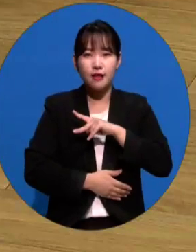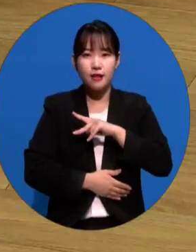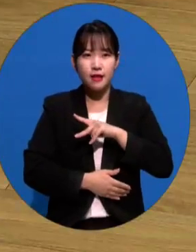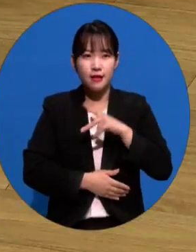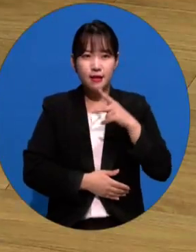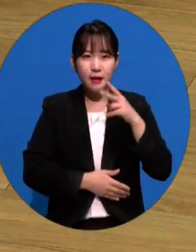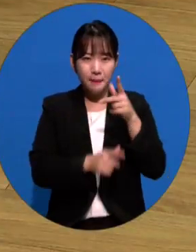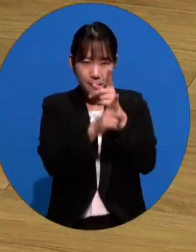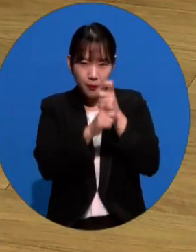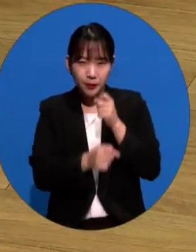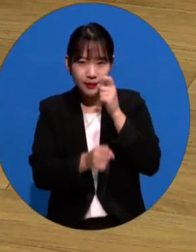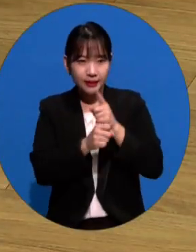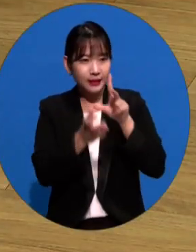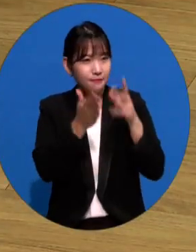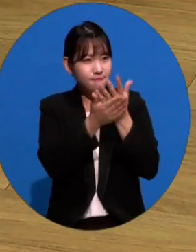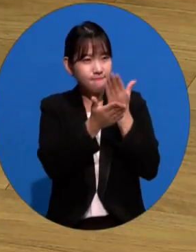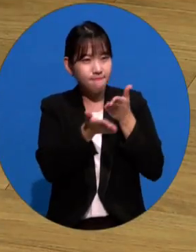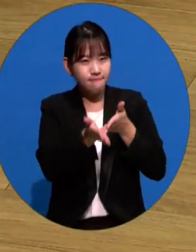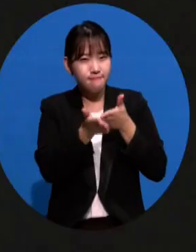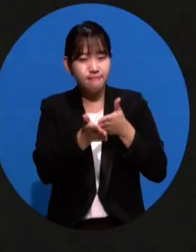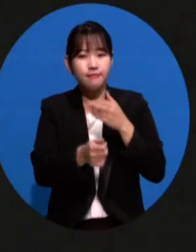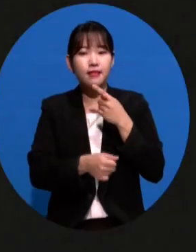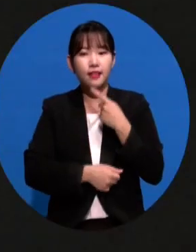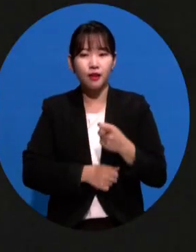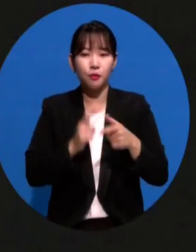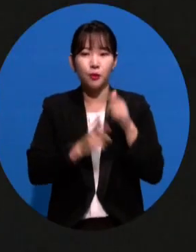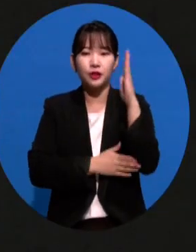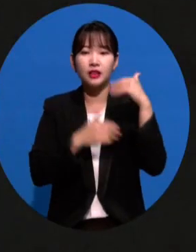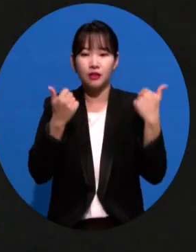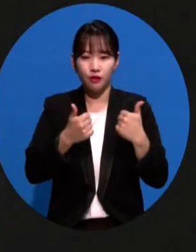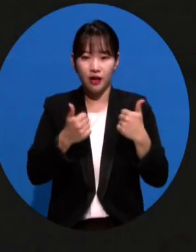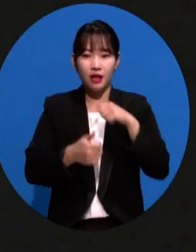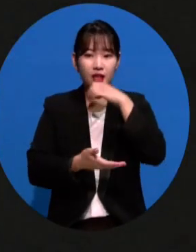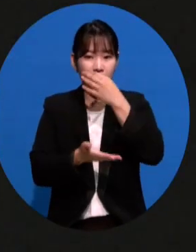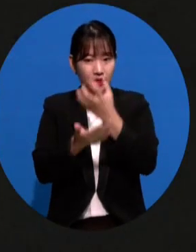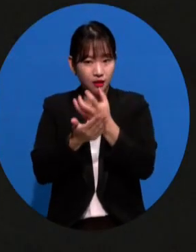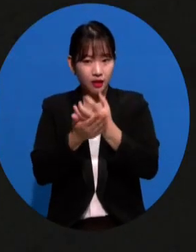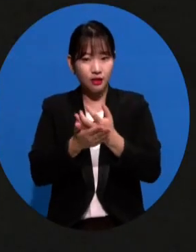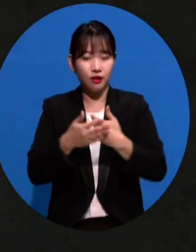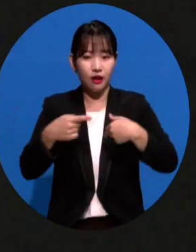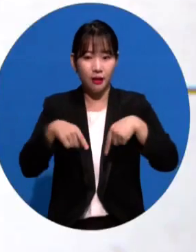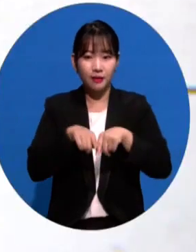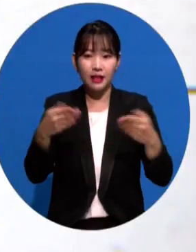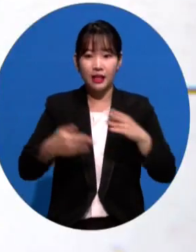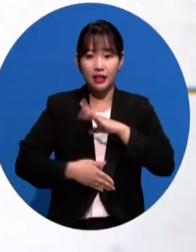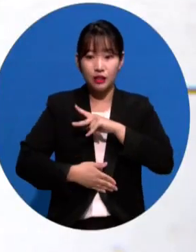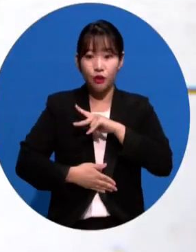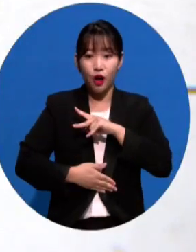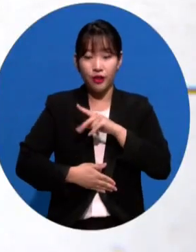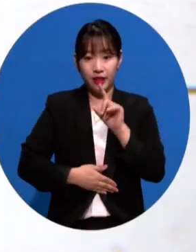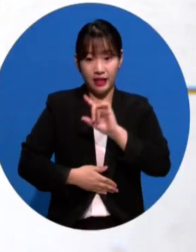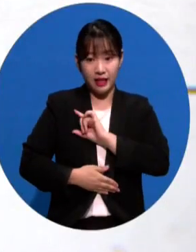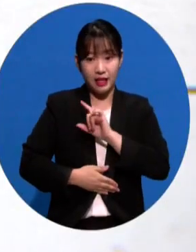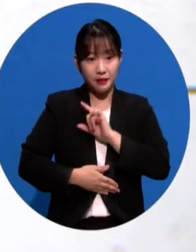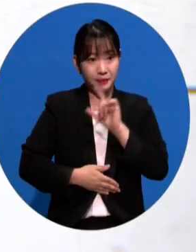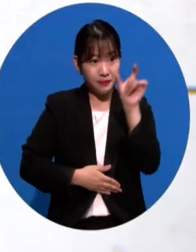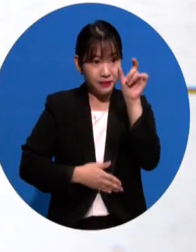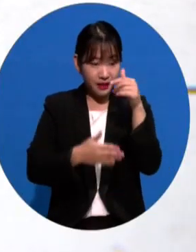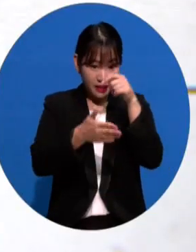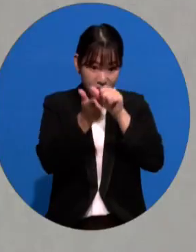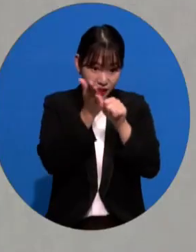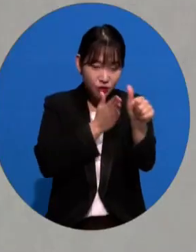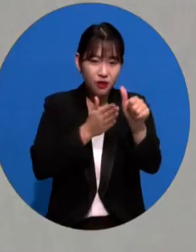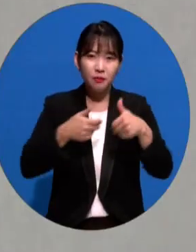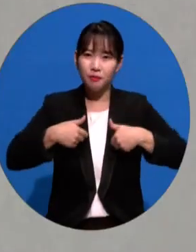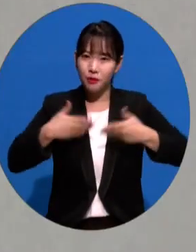자료 제출을 요구했던 목포 시의회 예산서에서 동료 의원 명의의 업체 이름을 지우는 불필요한